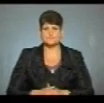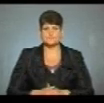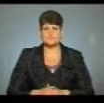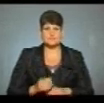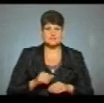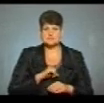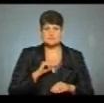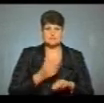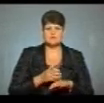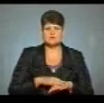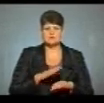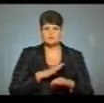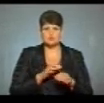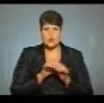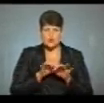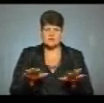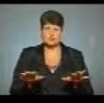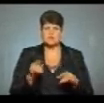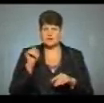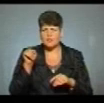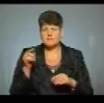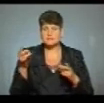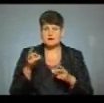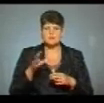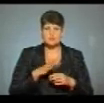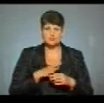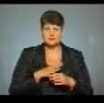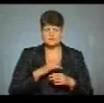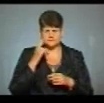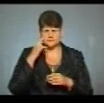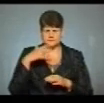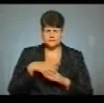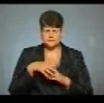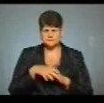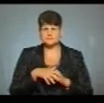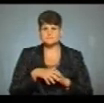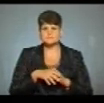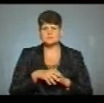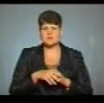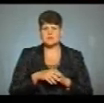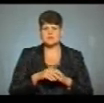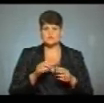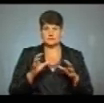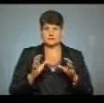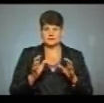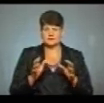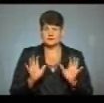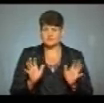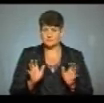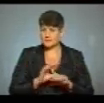Найважче для мене було розгалудження, тому що там треба певна концентрація, щоб рука не тряслась